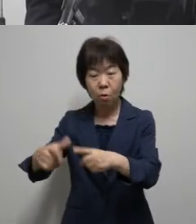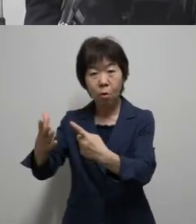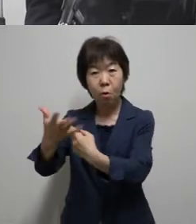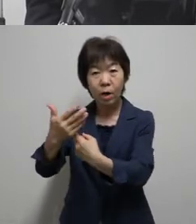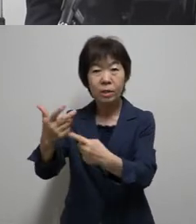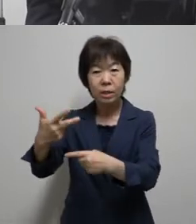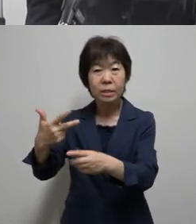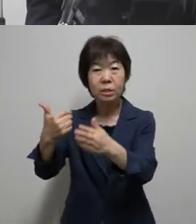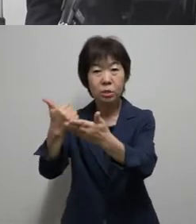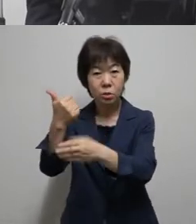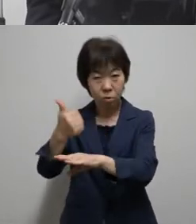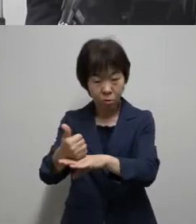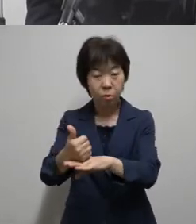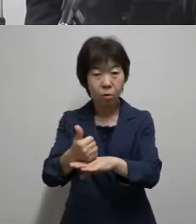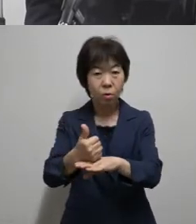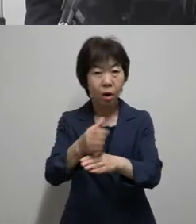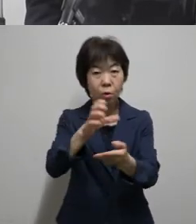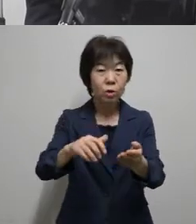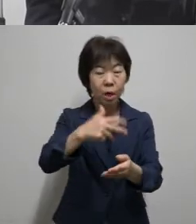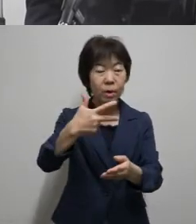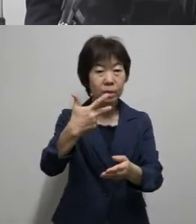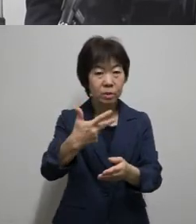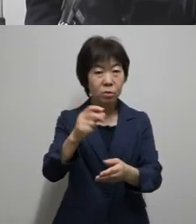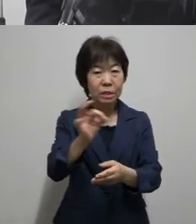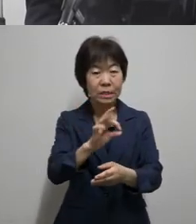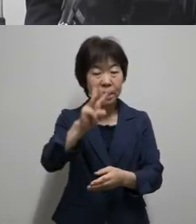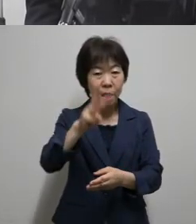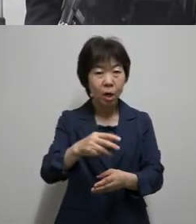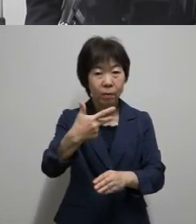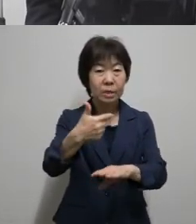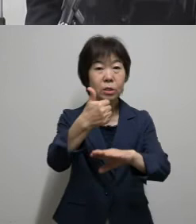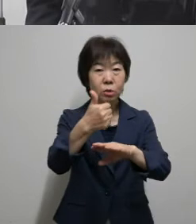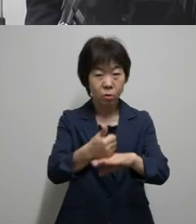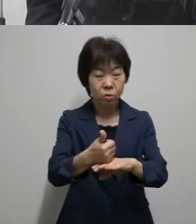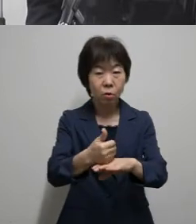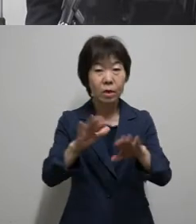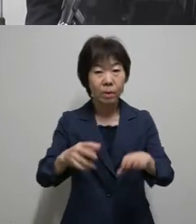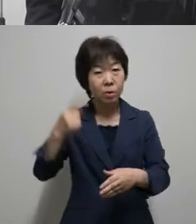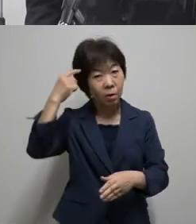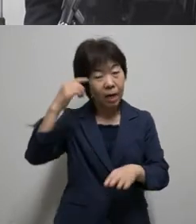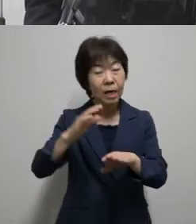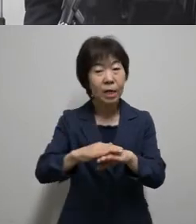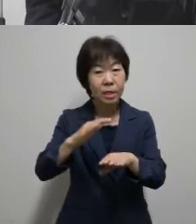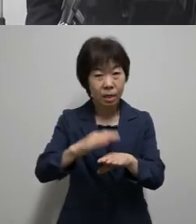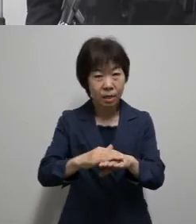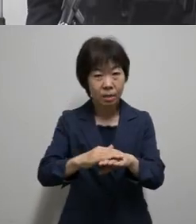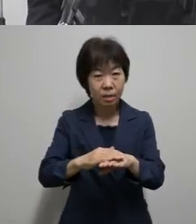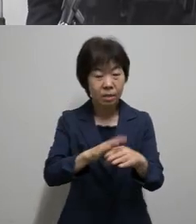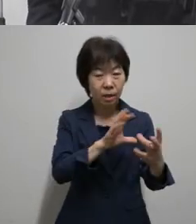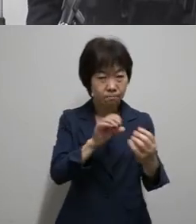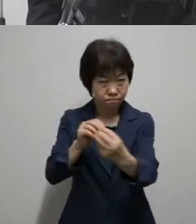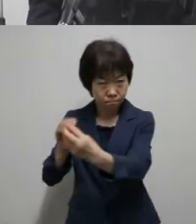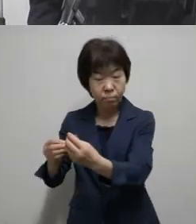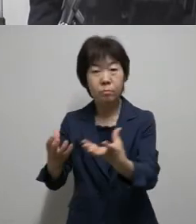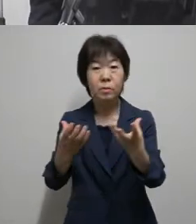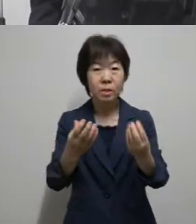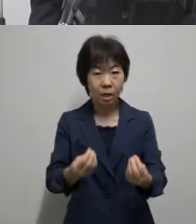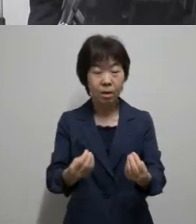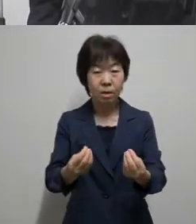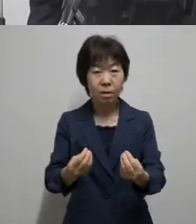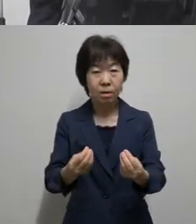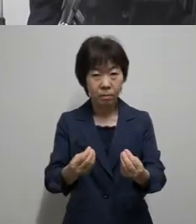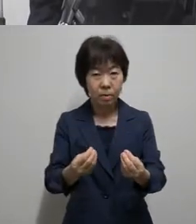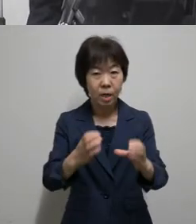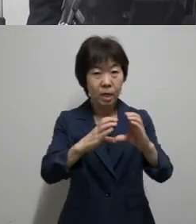長とそれぞれ今の考え方についてお話をいたしましたいわき市清水市長から